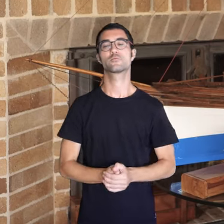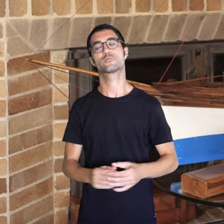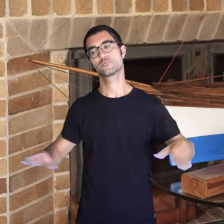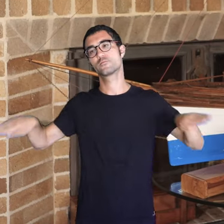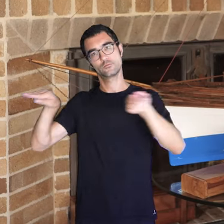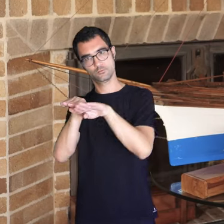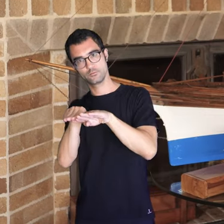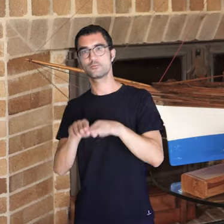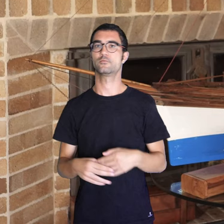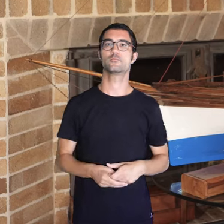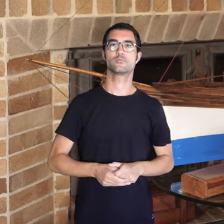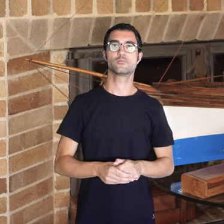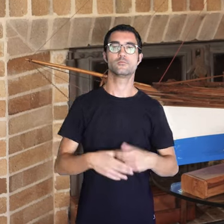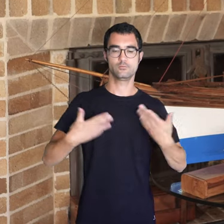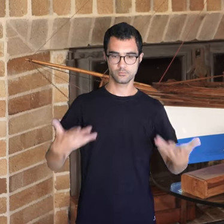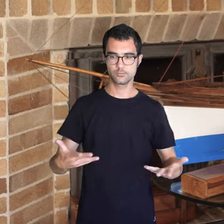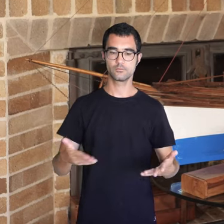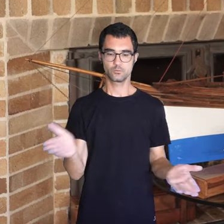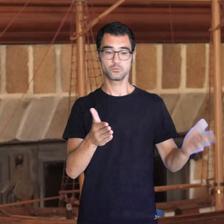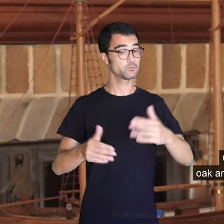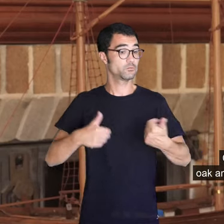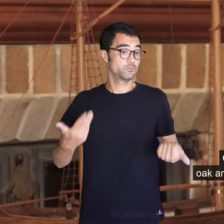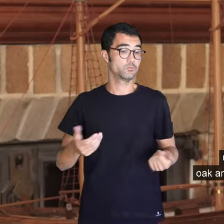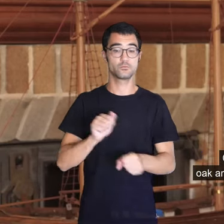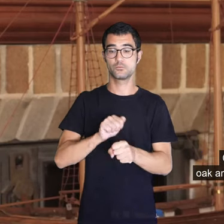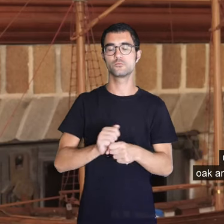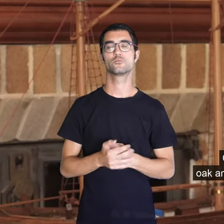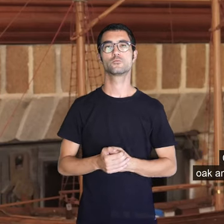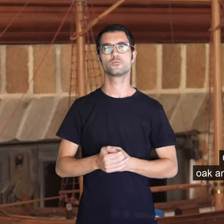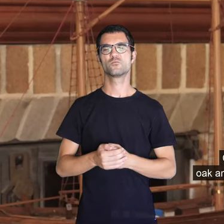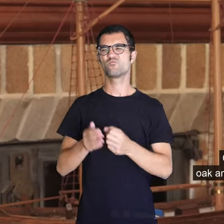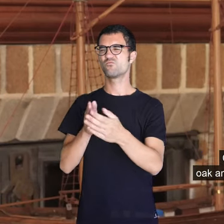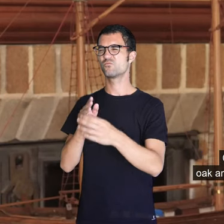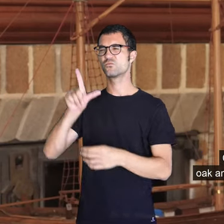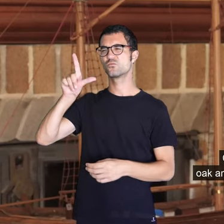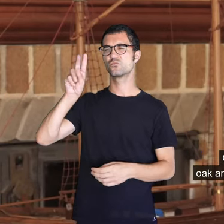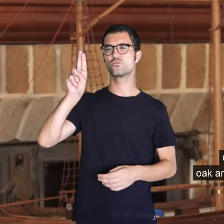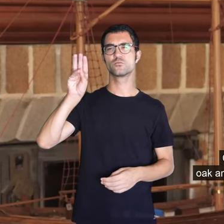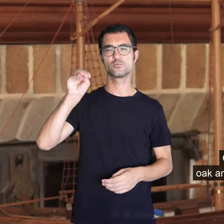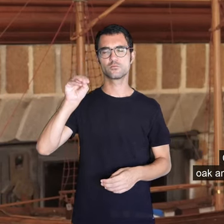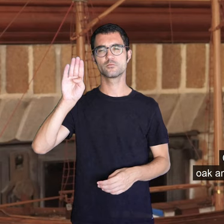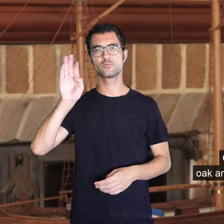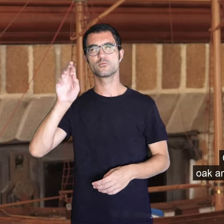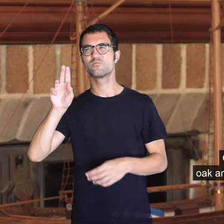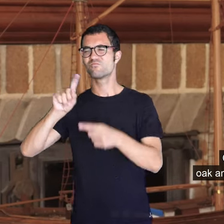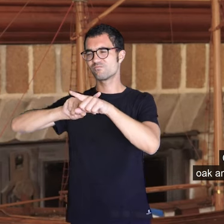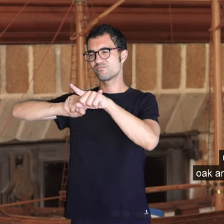i així se començaven i se formaven els barcos. Hi havia unes maderes com, és, per exemple, l'usina,